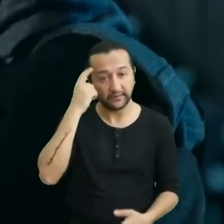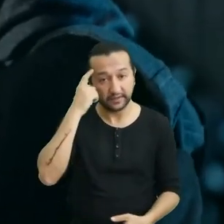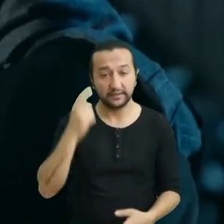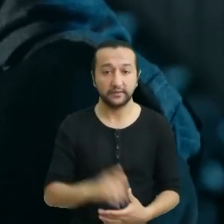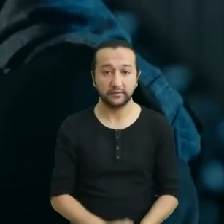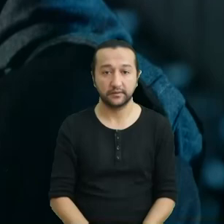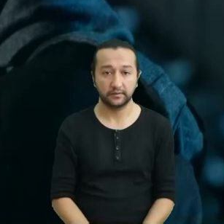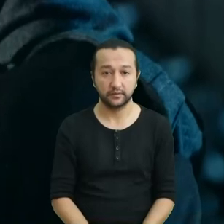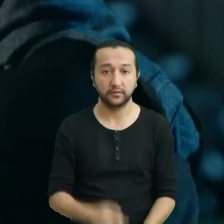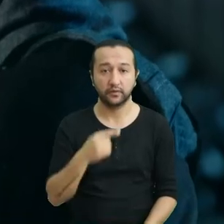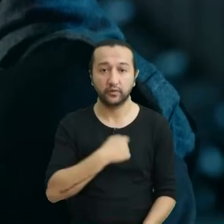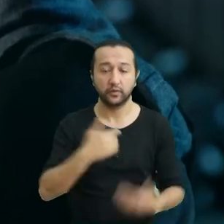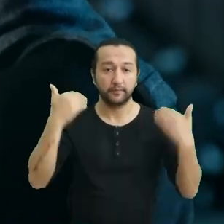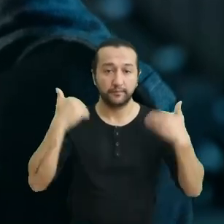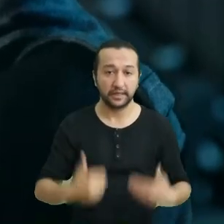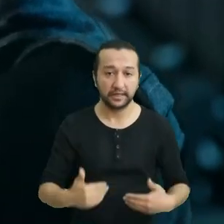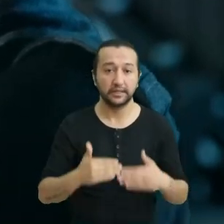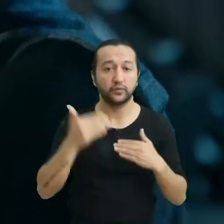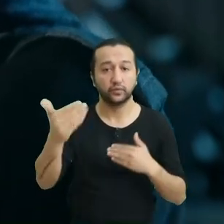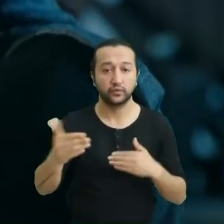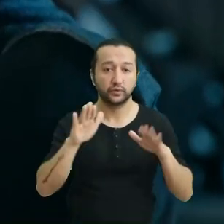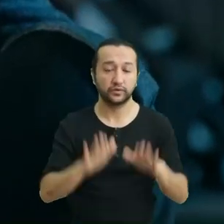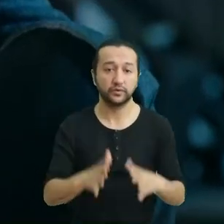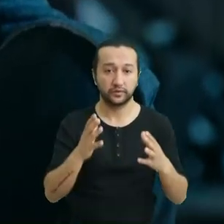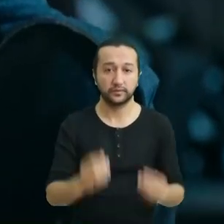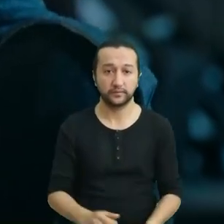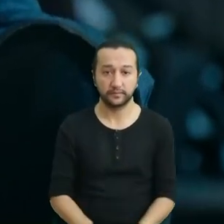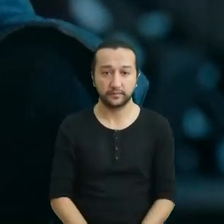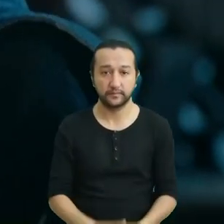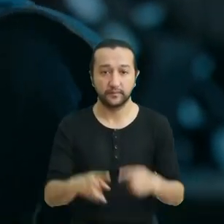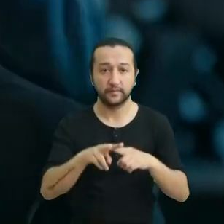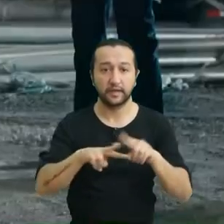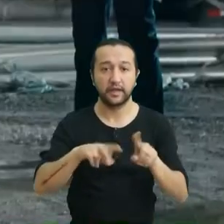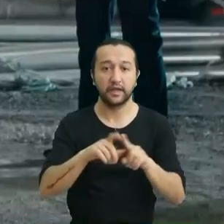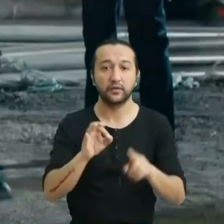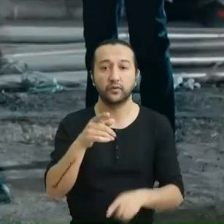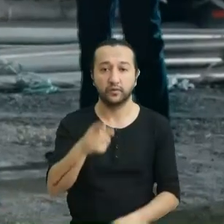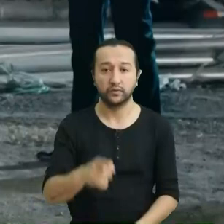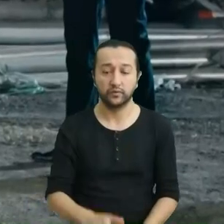kafanı o bedeninden uzak tutacaksın Kado.